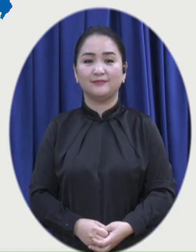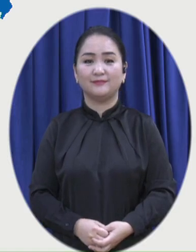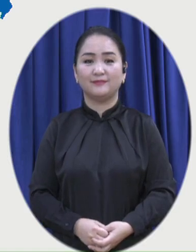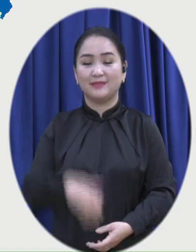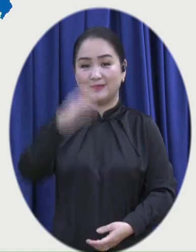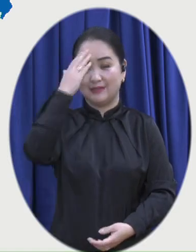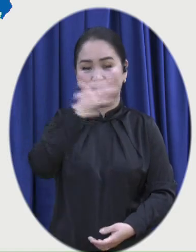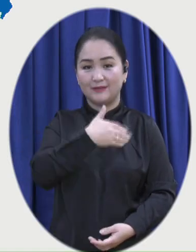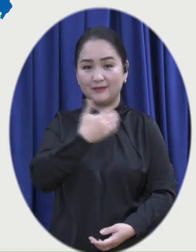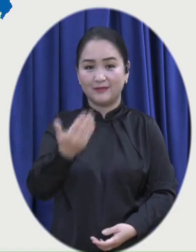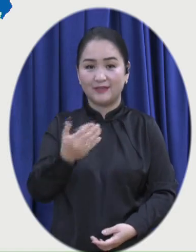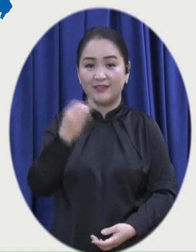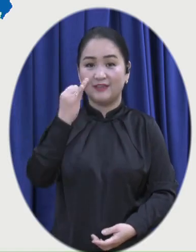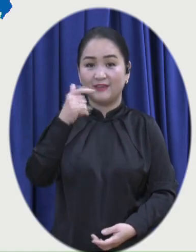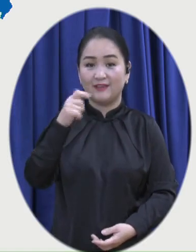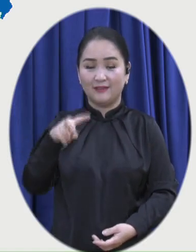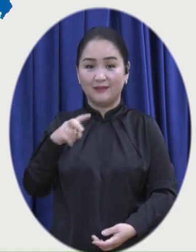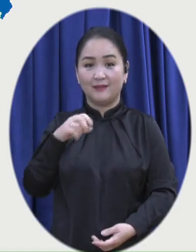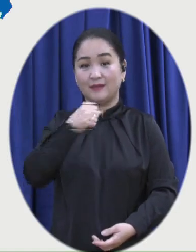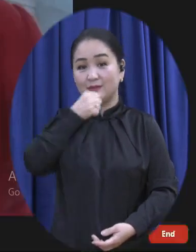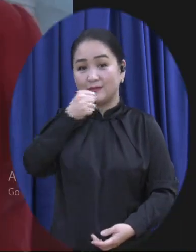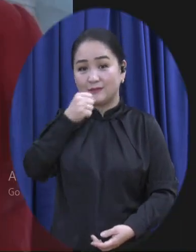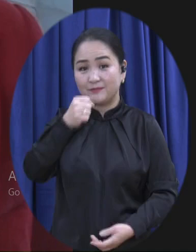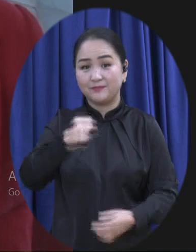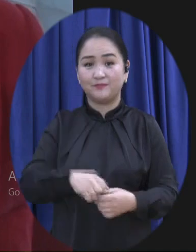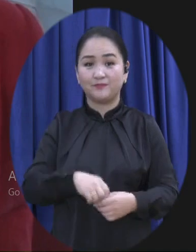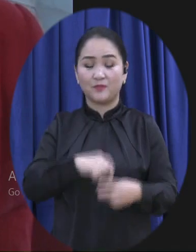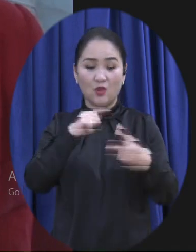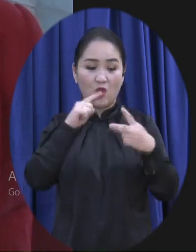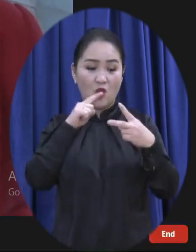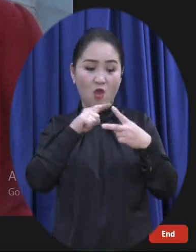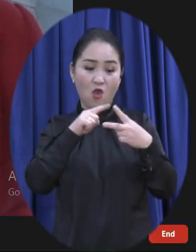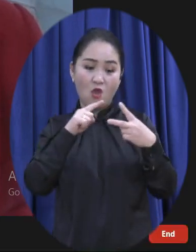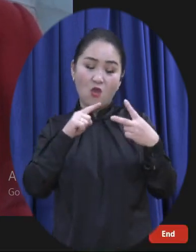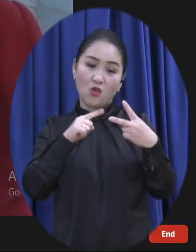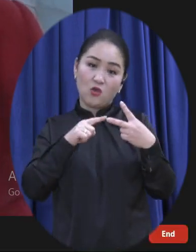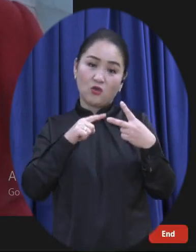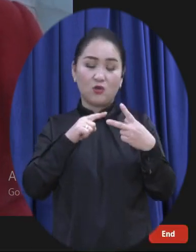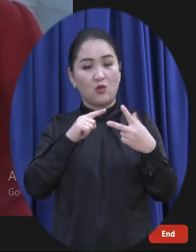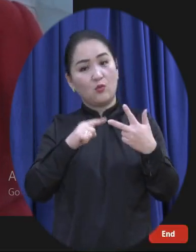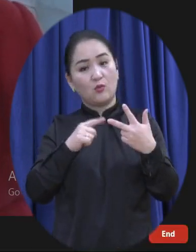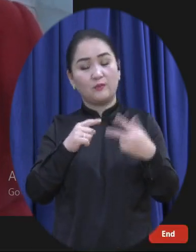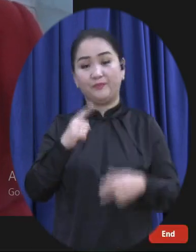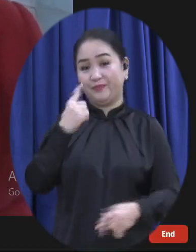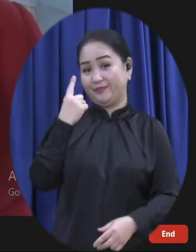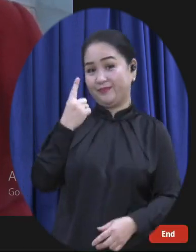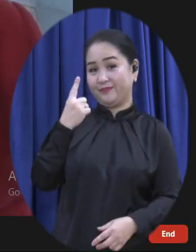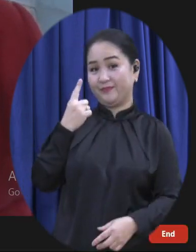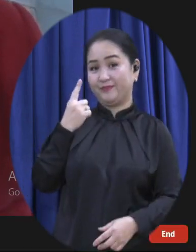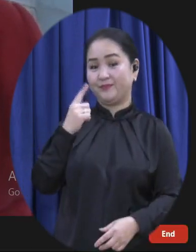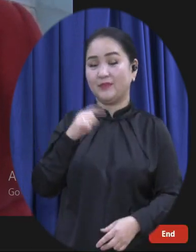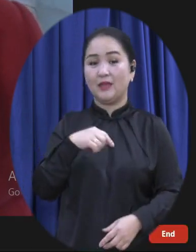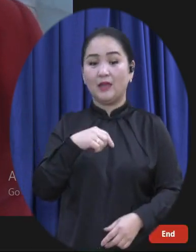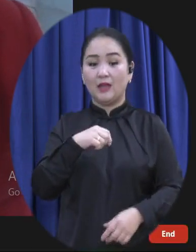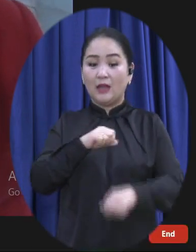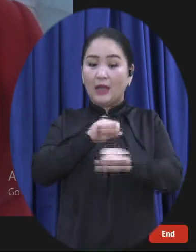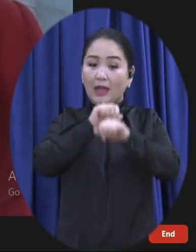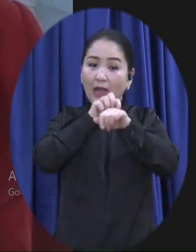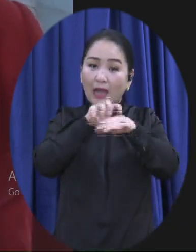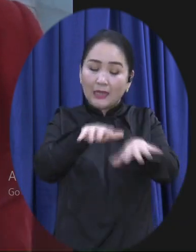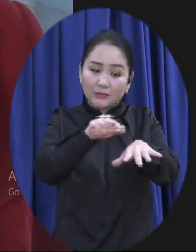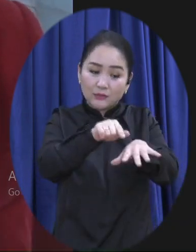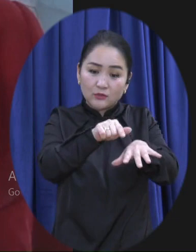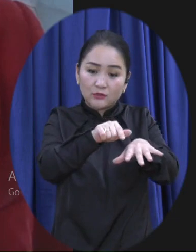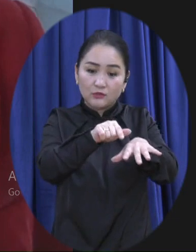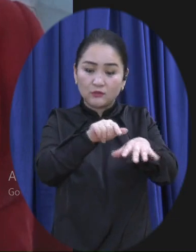Сайн байна уу? Игэл телевизийн сурвалжлагч Амар Уян. За 2-3 асуултыг та бүхнээс тодруулъя. За нэгдүгээрт энэ халдварын тохиолдлын тоон